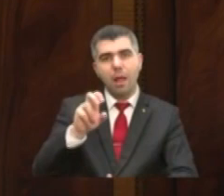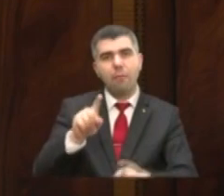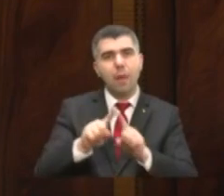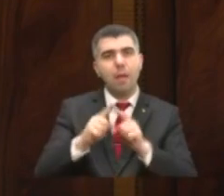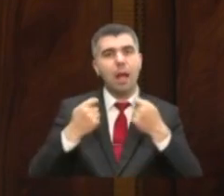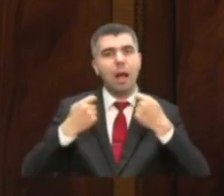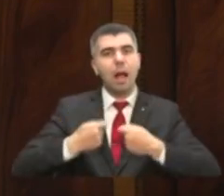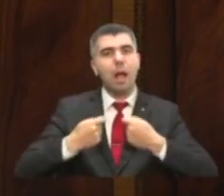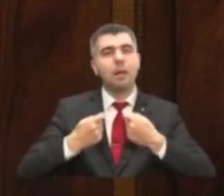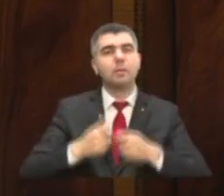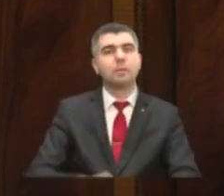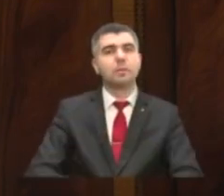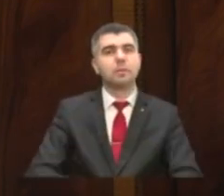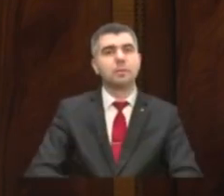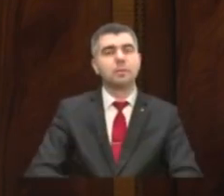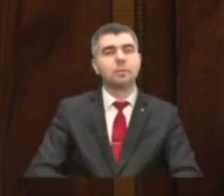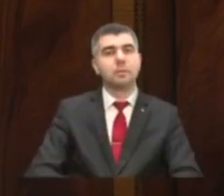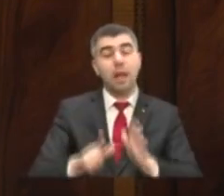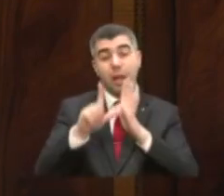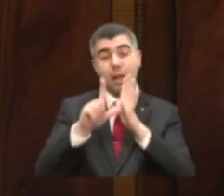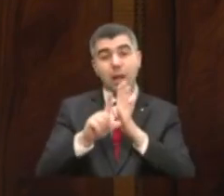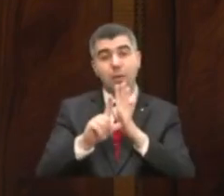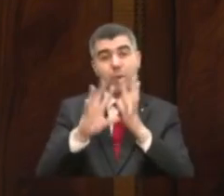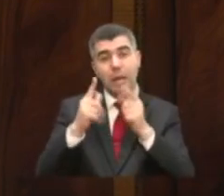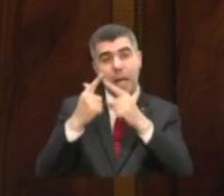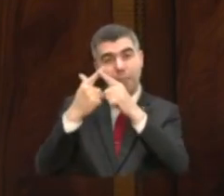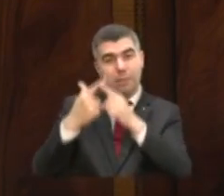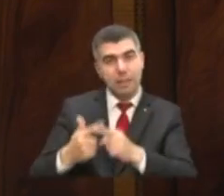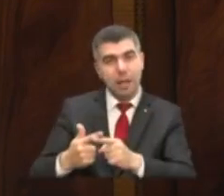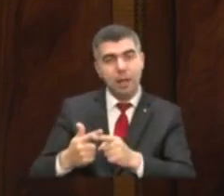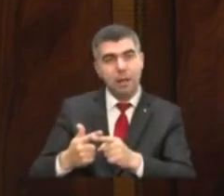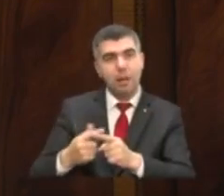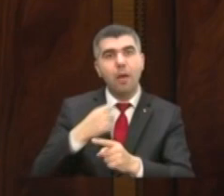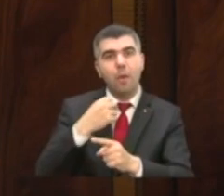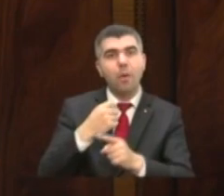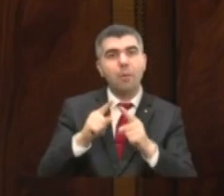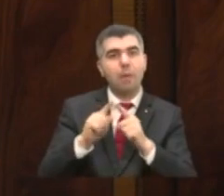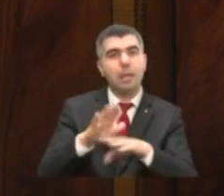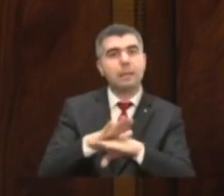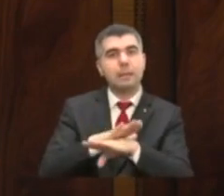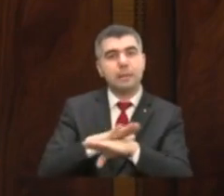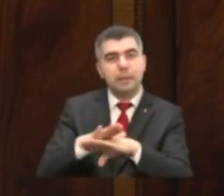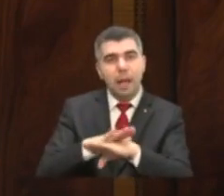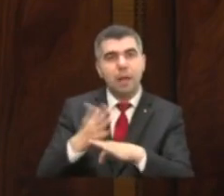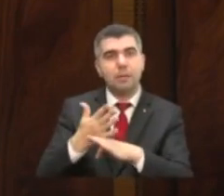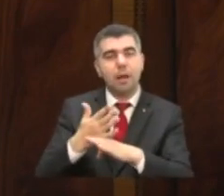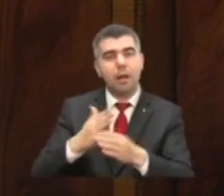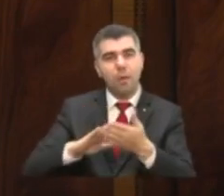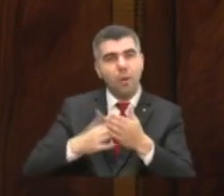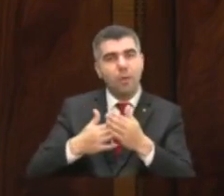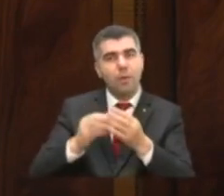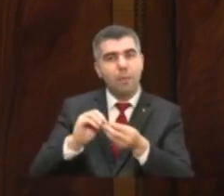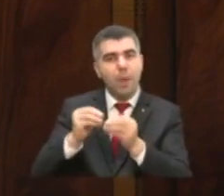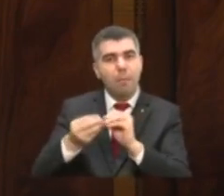الرئيس أن هذا المشروع القانون المالية يأتي في ظروف سياسية وكذلك إكراهات